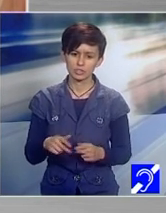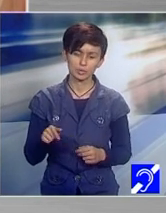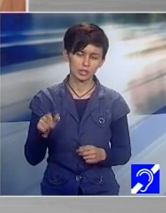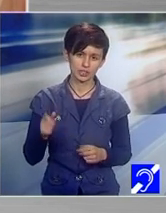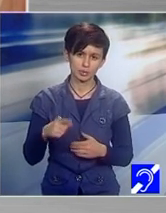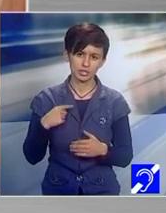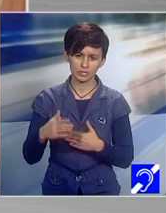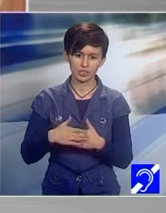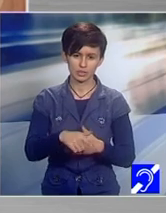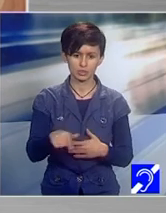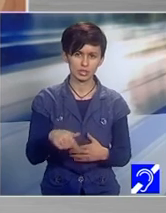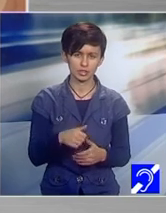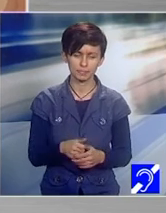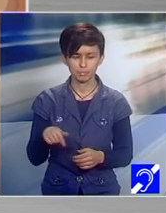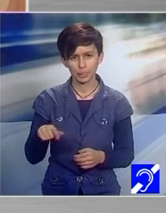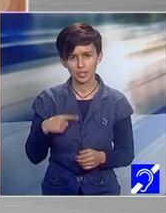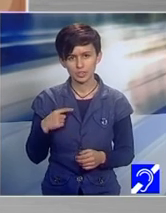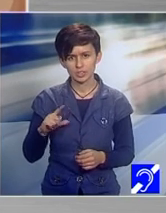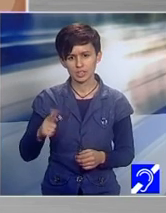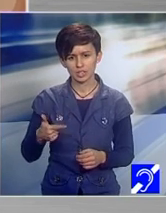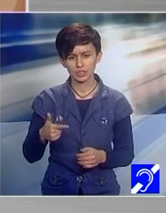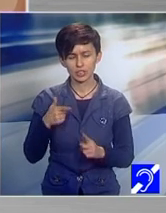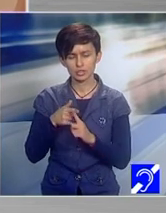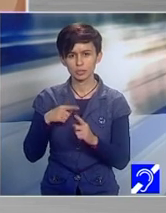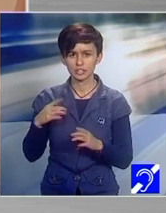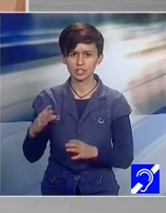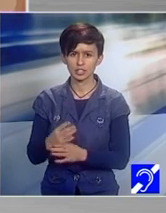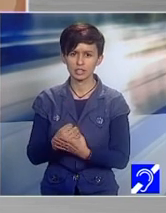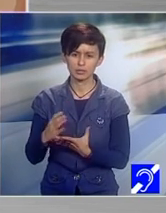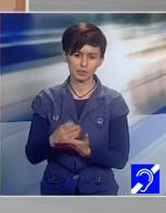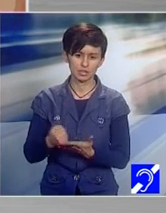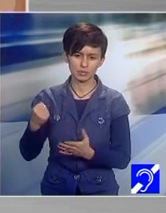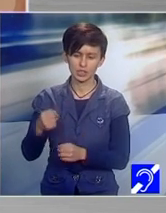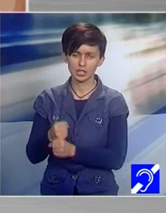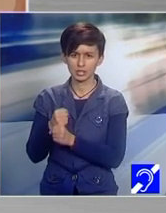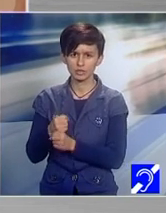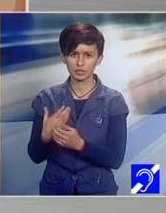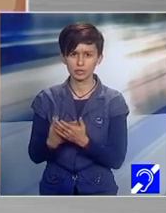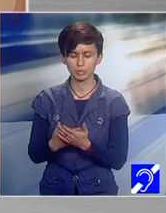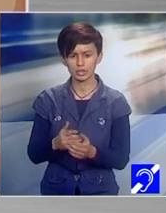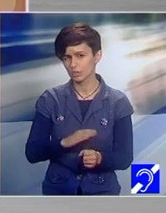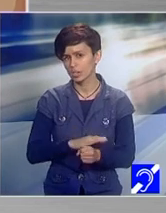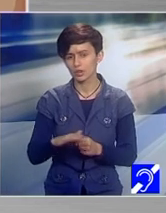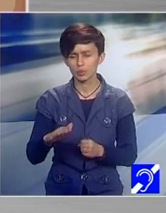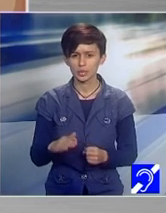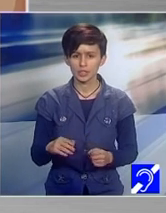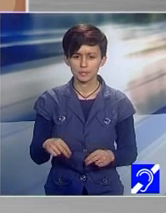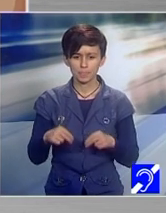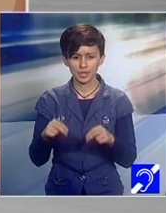alături de noi. Și acest al doilea scop este de strângere de fonduri, sigur, pentru a completa pentru a